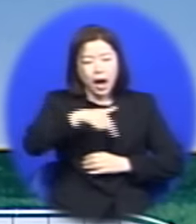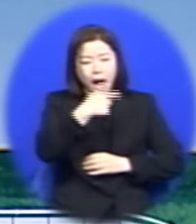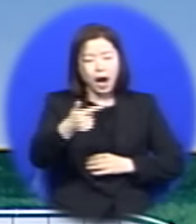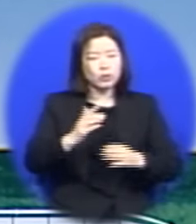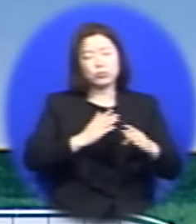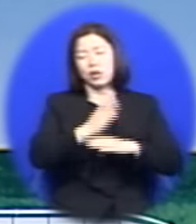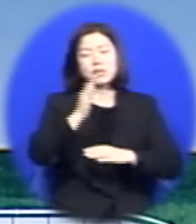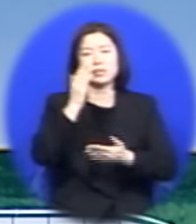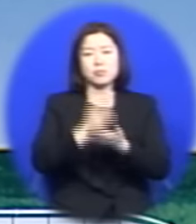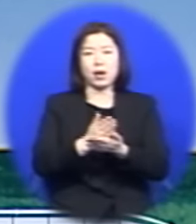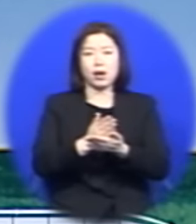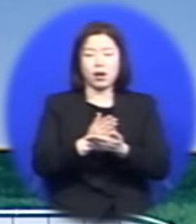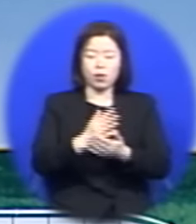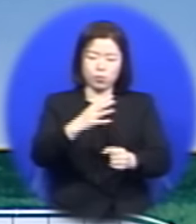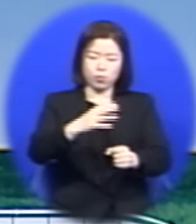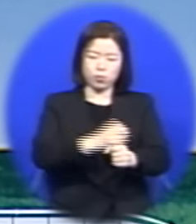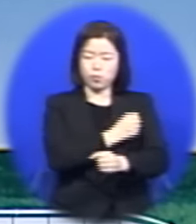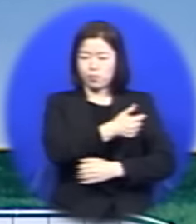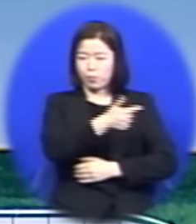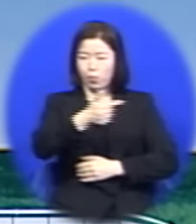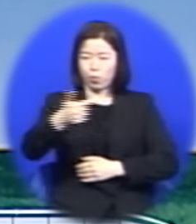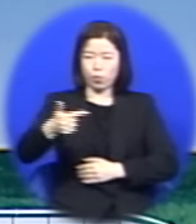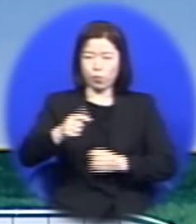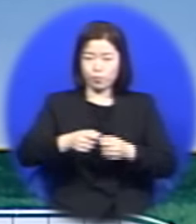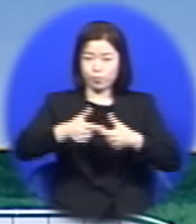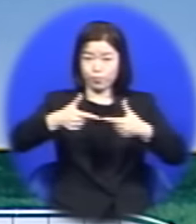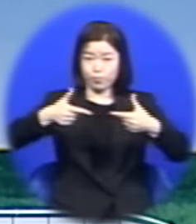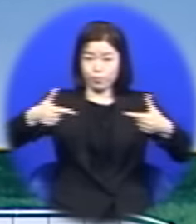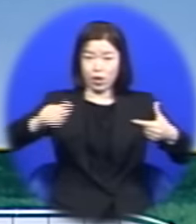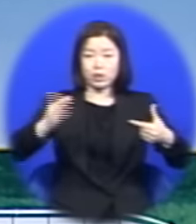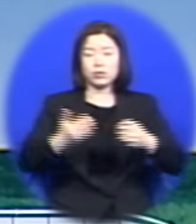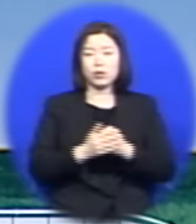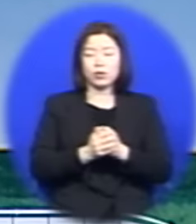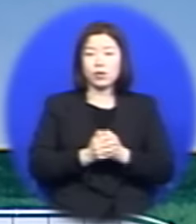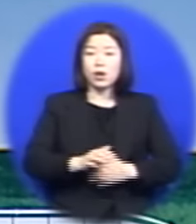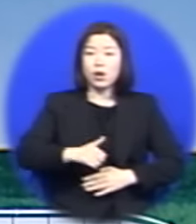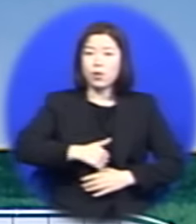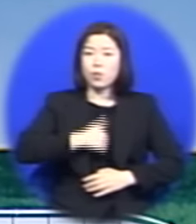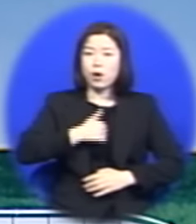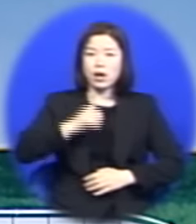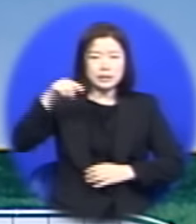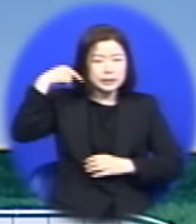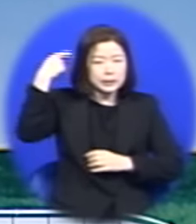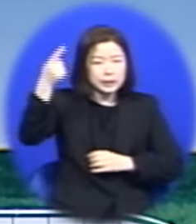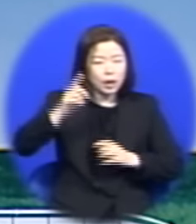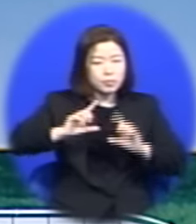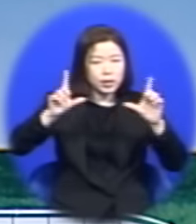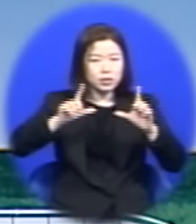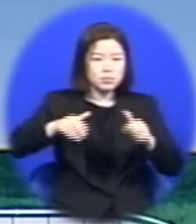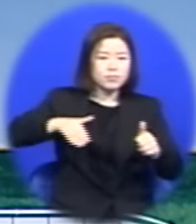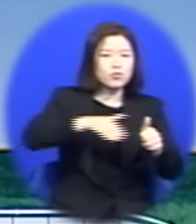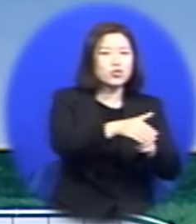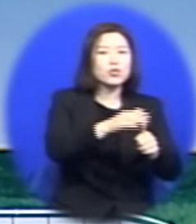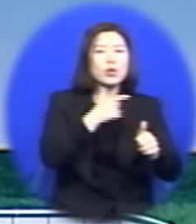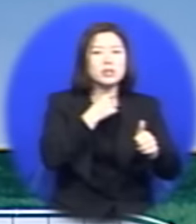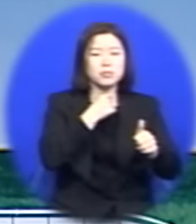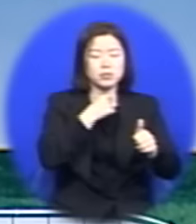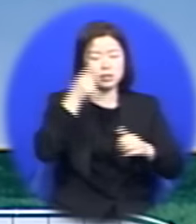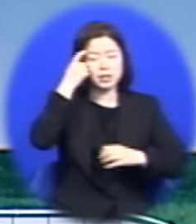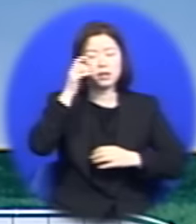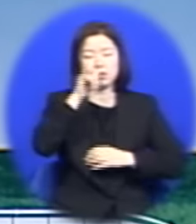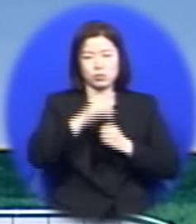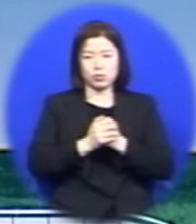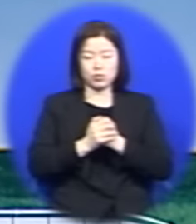왜? 엄청나게 자랍니다. 화가 났다가 그 다음날은 죽이고 싶은 생각이 들어요.